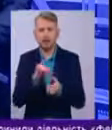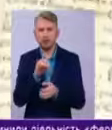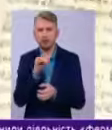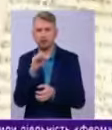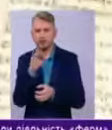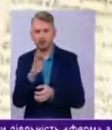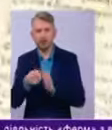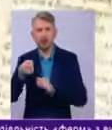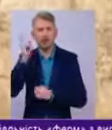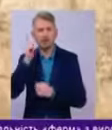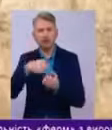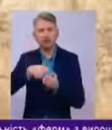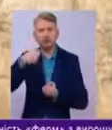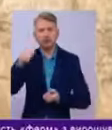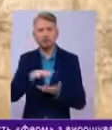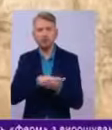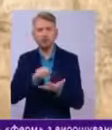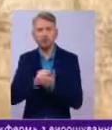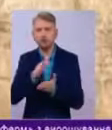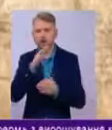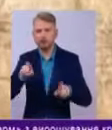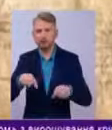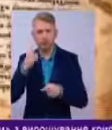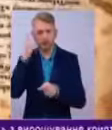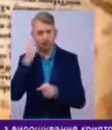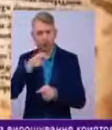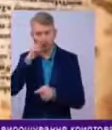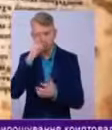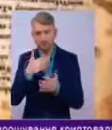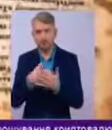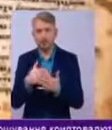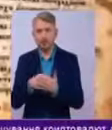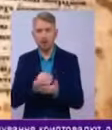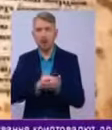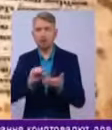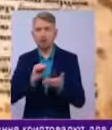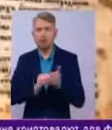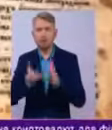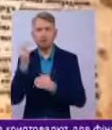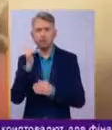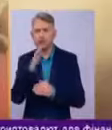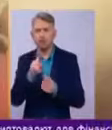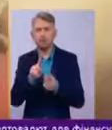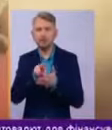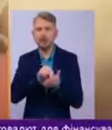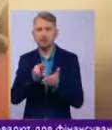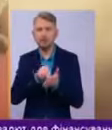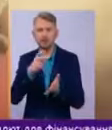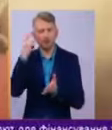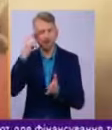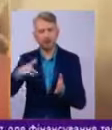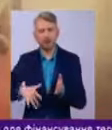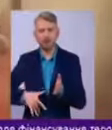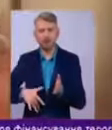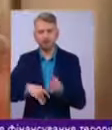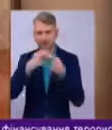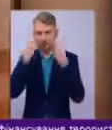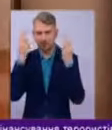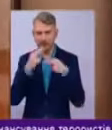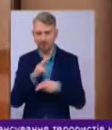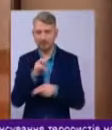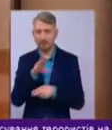літописи нищили ще з часів творення Київської держави. До прикладу, повість минулих літ переписав Києво-Печерський ченець Нестор Літописець